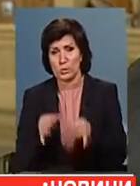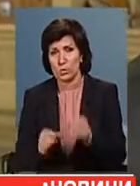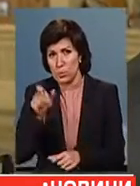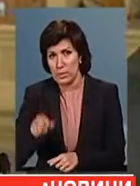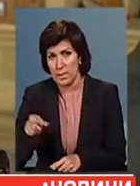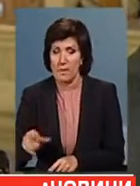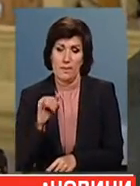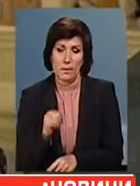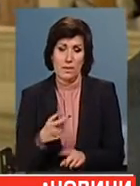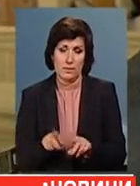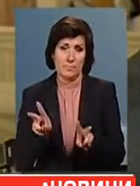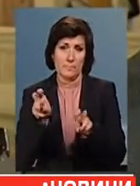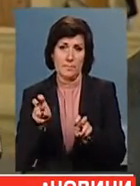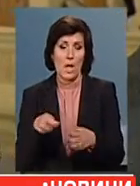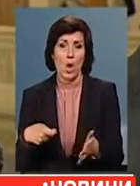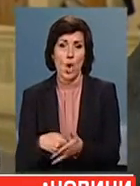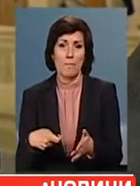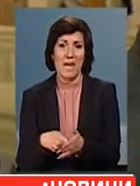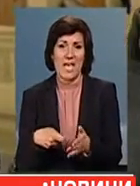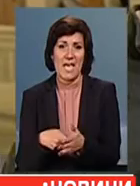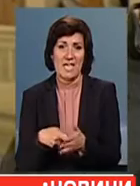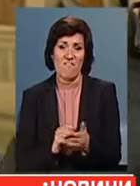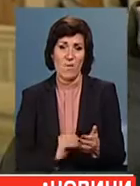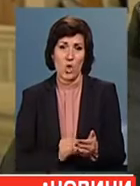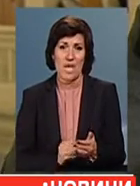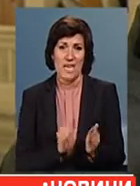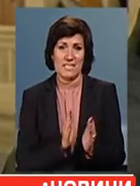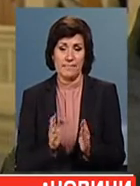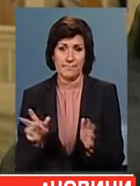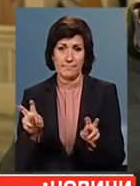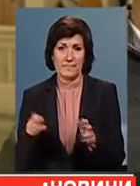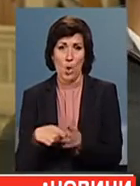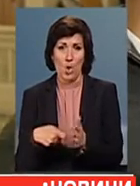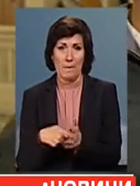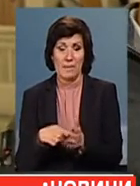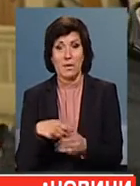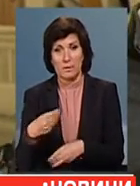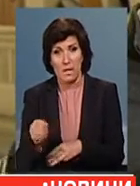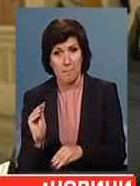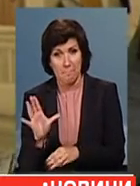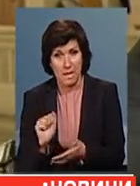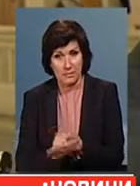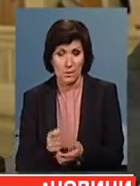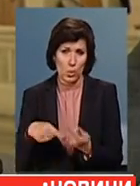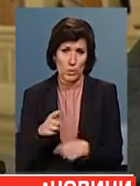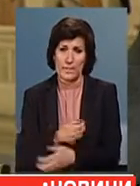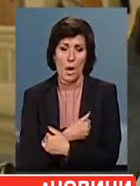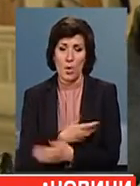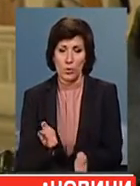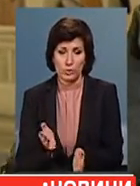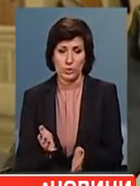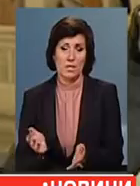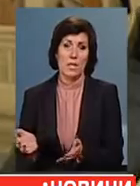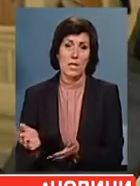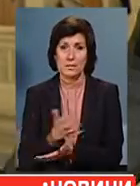суддями. І це називається кормління. В феодальній системі це називалось кормління. Тобто тобі дали мандат, і крутись з ним як хочеш,